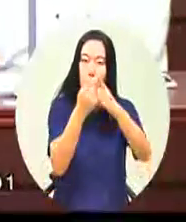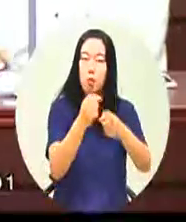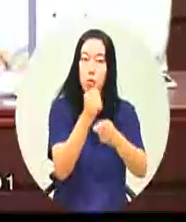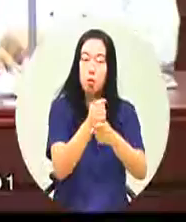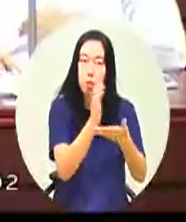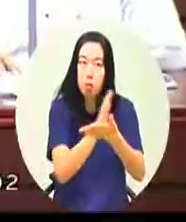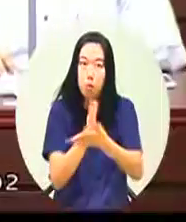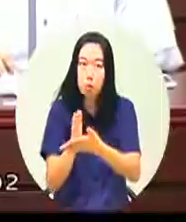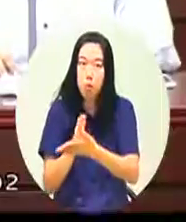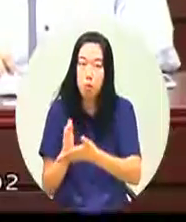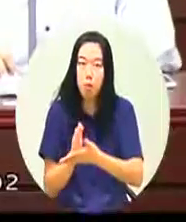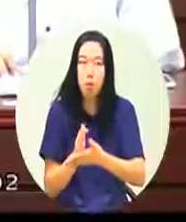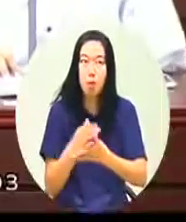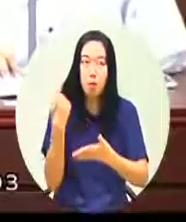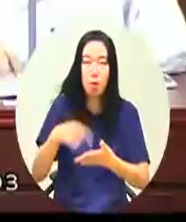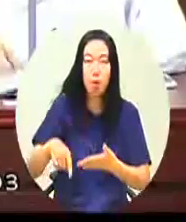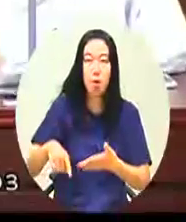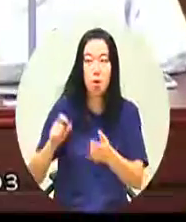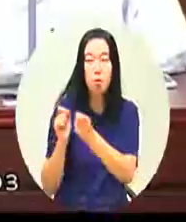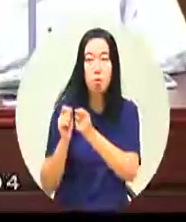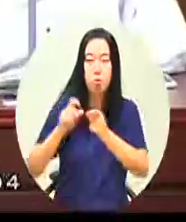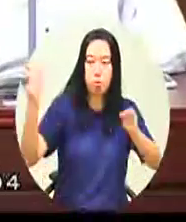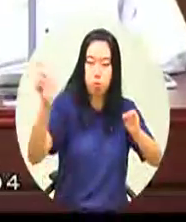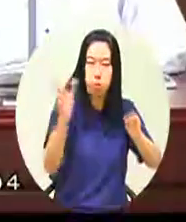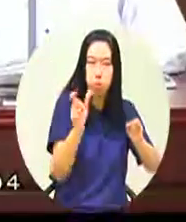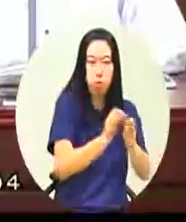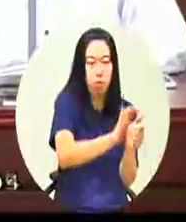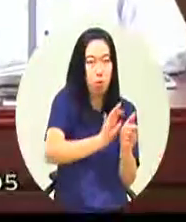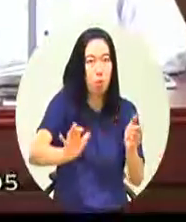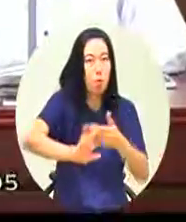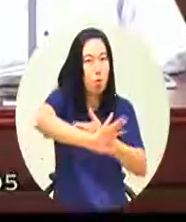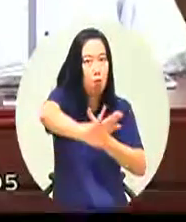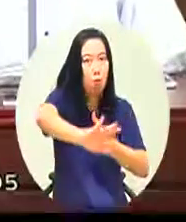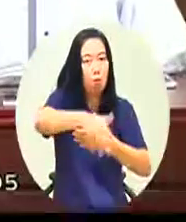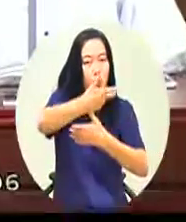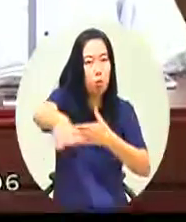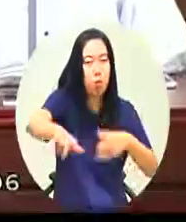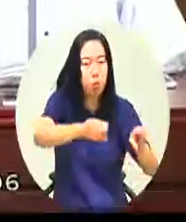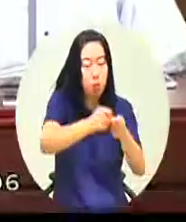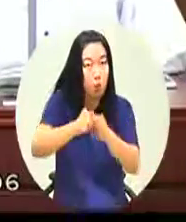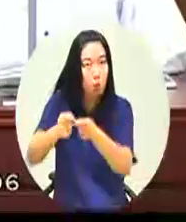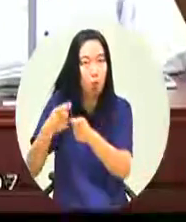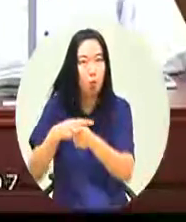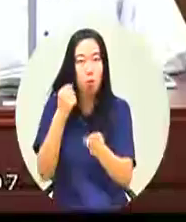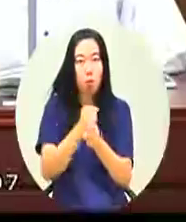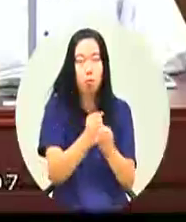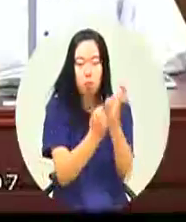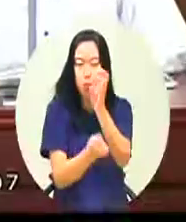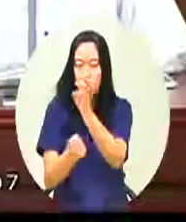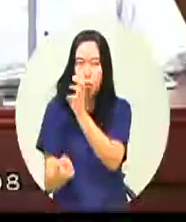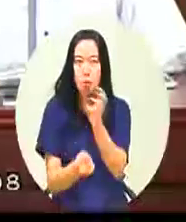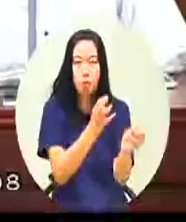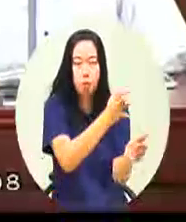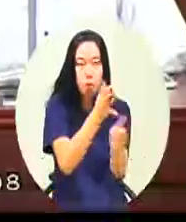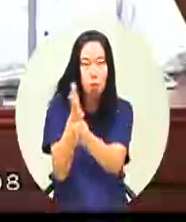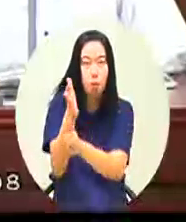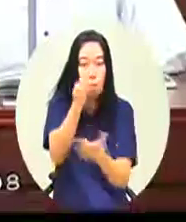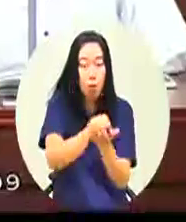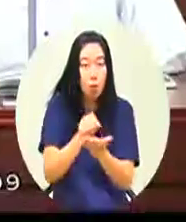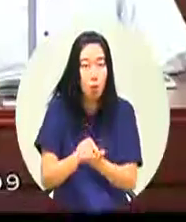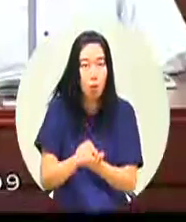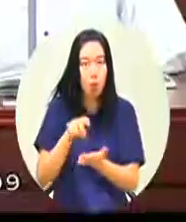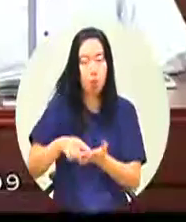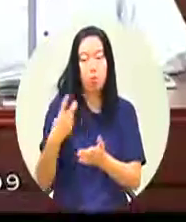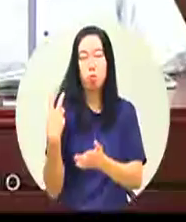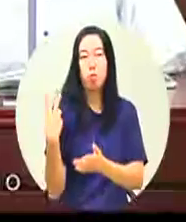次的一个风灾造成的其他区域外水进来的，我们要做比较详细调查。所以这个案子我前天